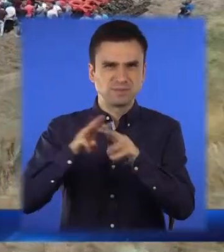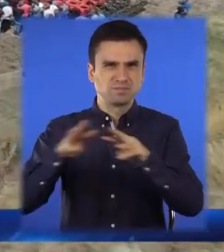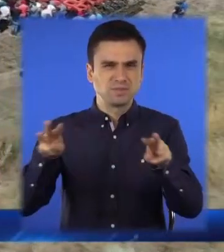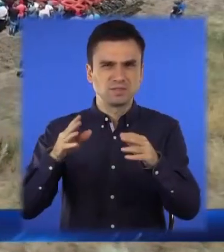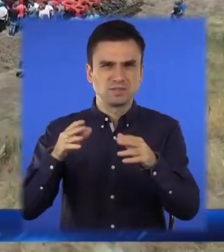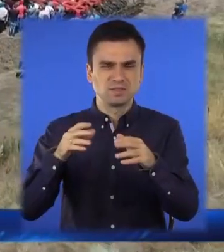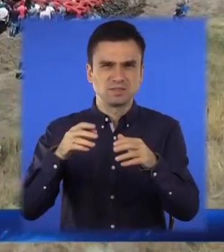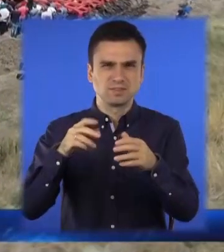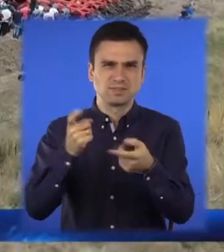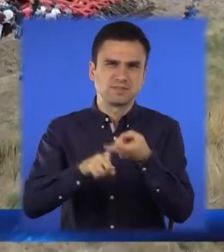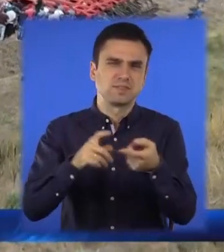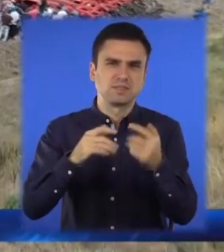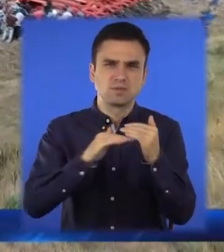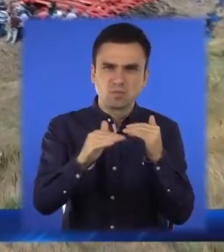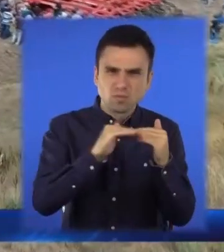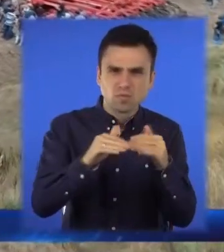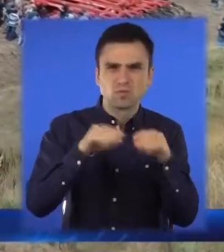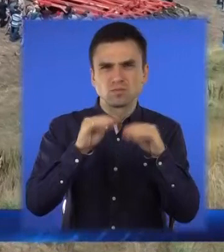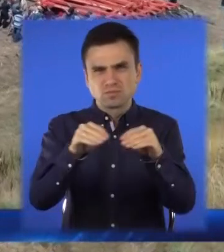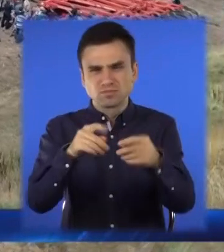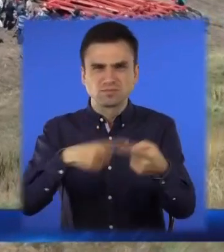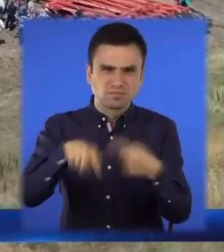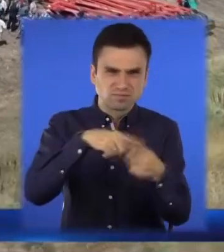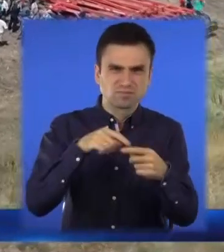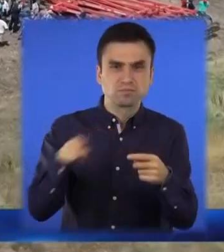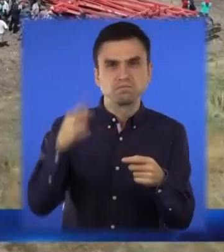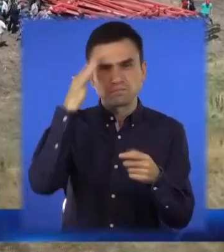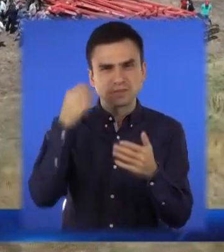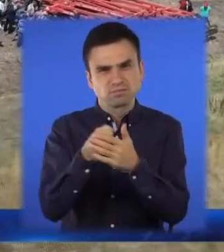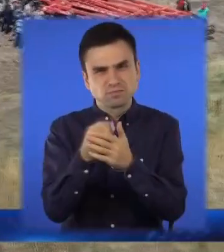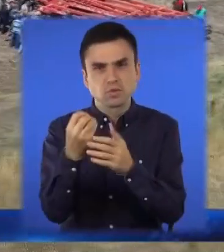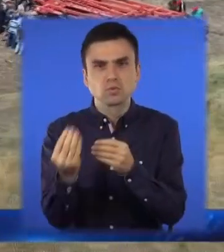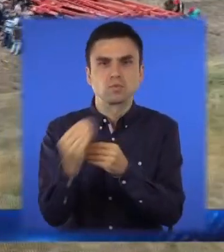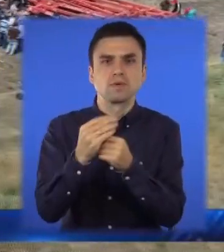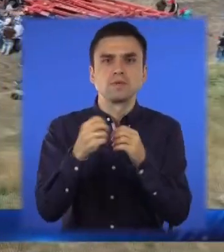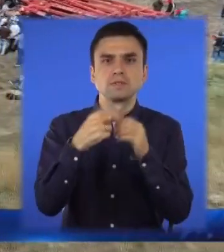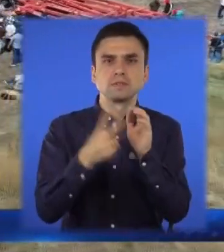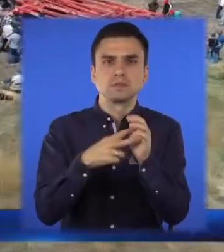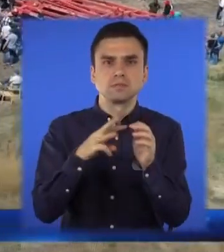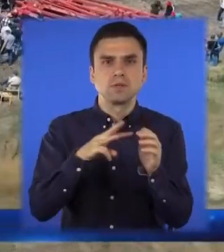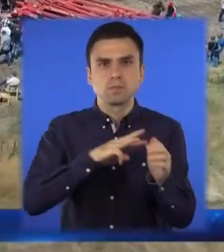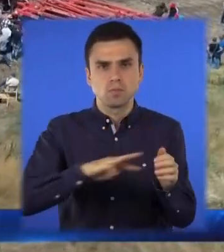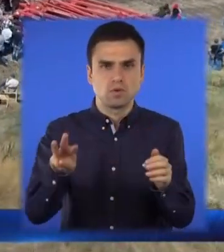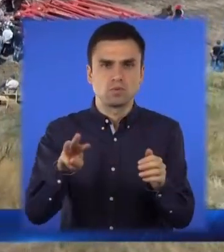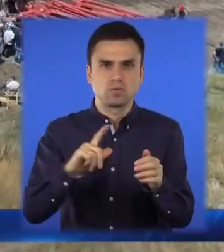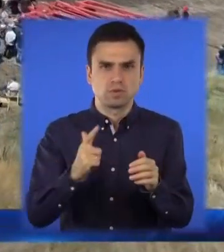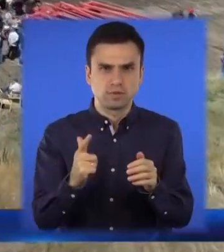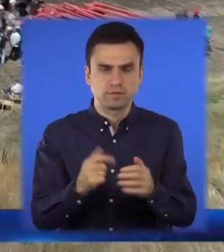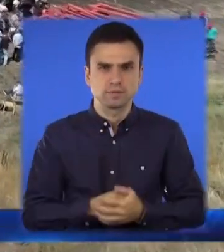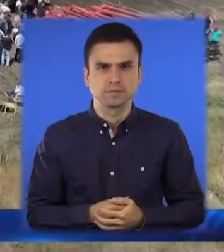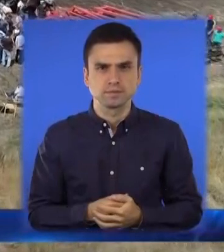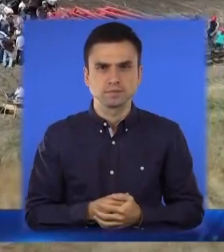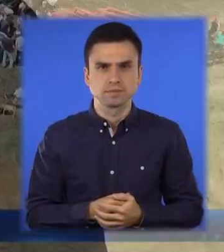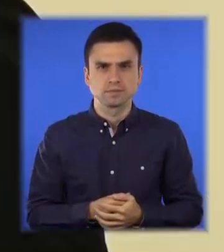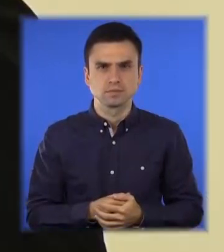майже 17 мільйонів для фермерських господарств. У відомстві вже повідомили про перші результати